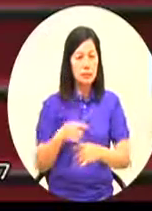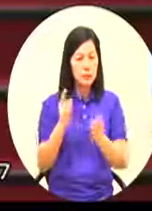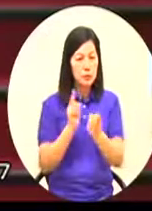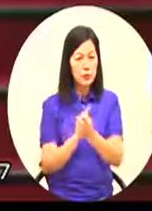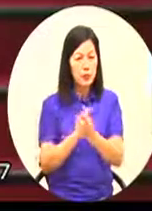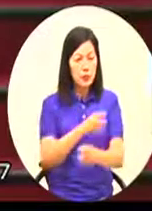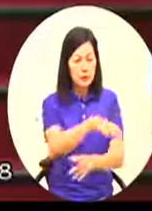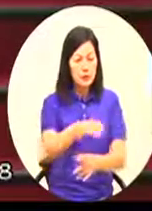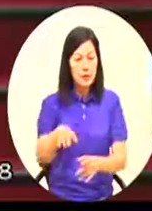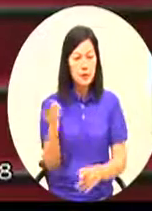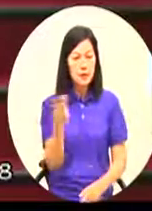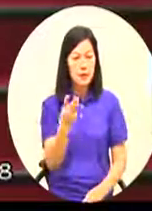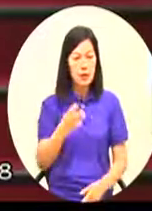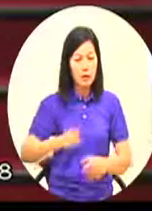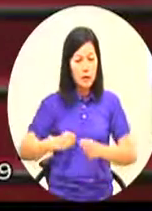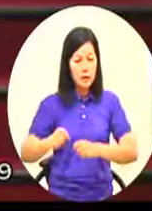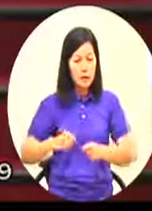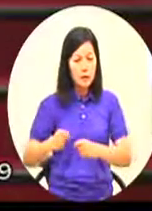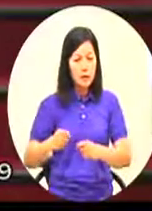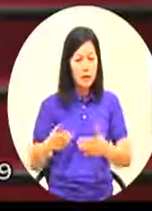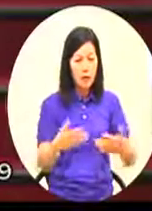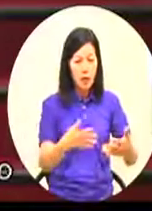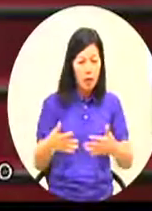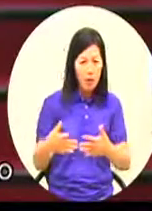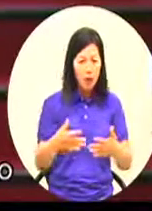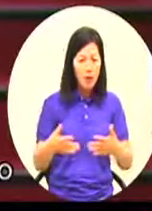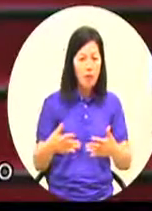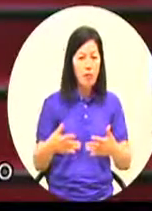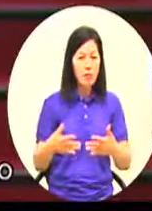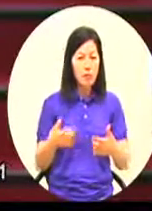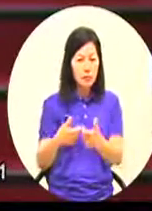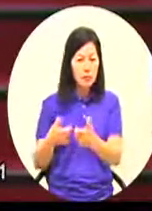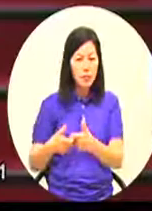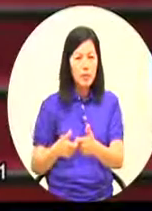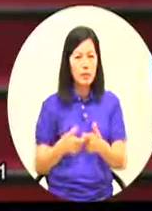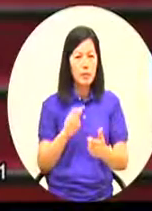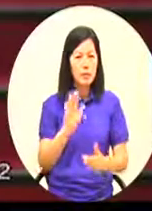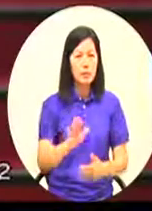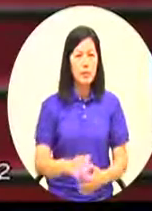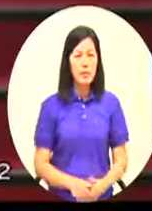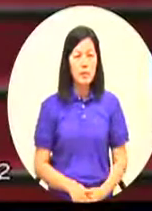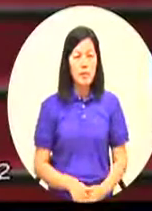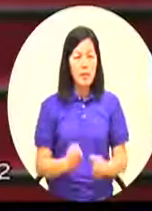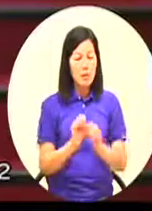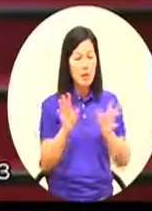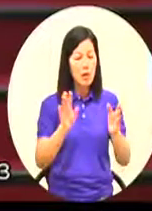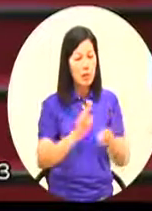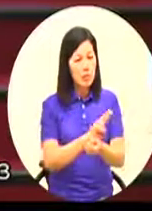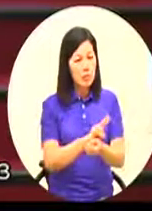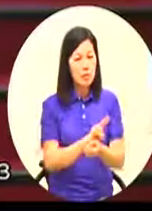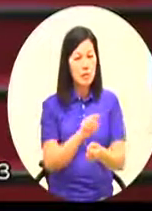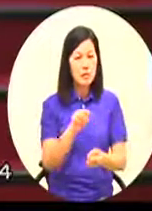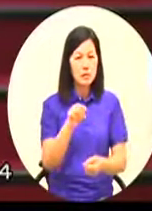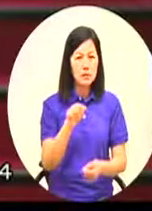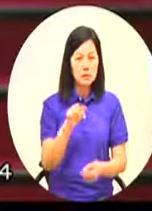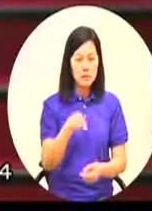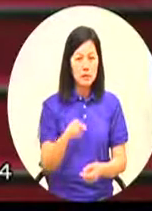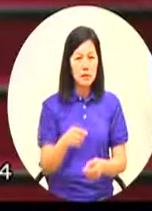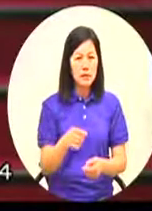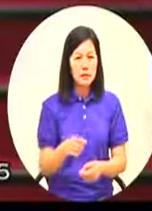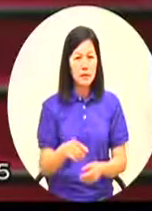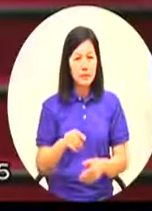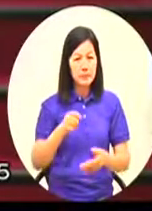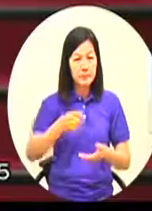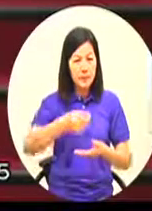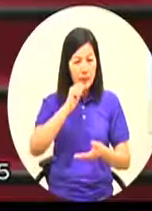三个原乡规划的对应哈。那说实在，可能在茂林我们汤议员